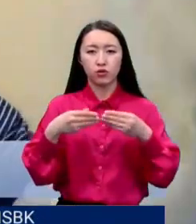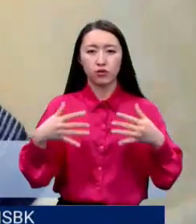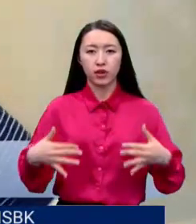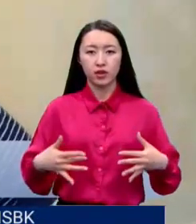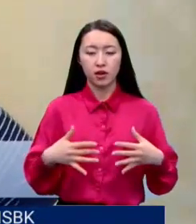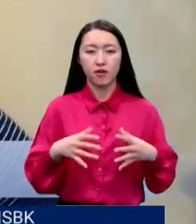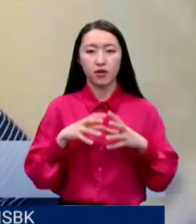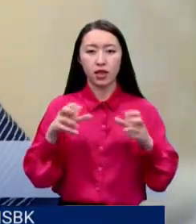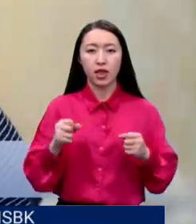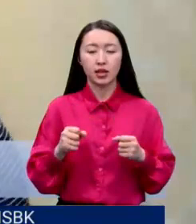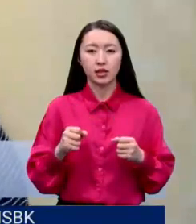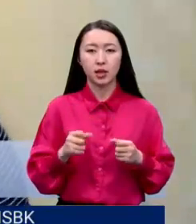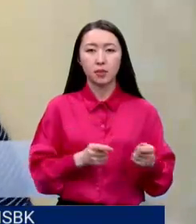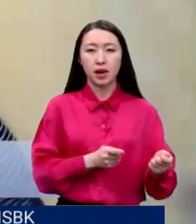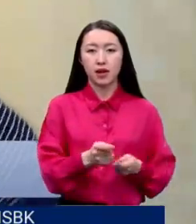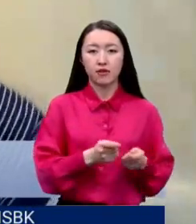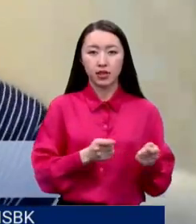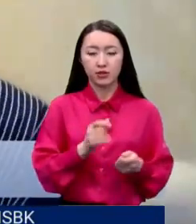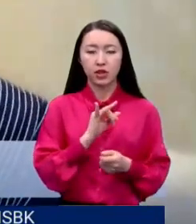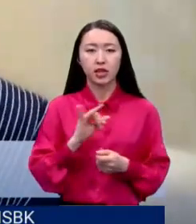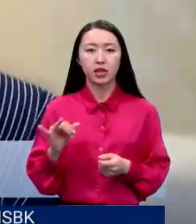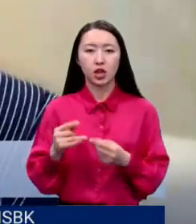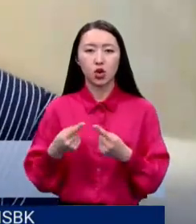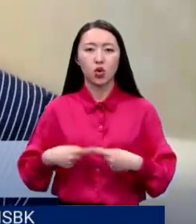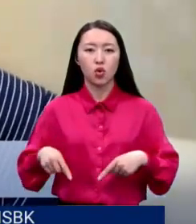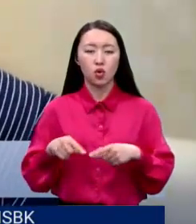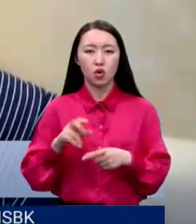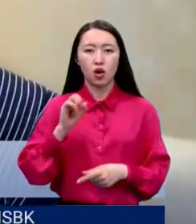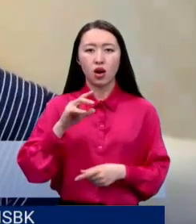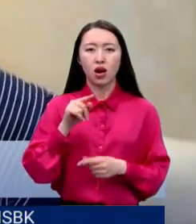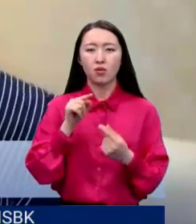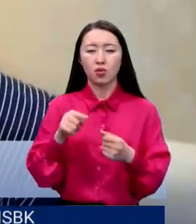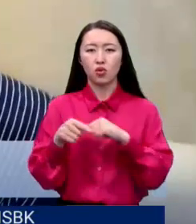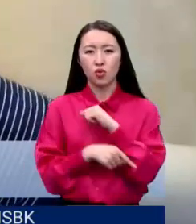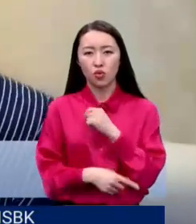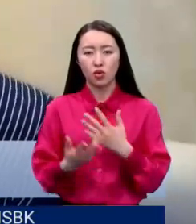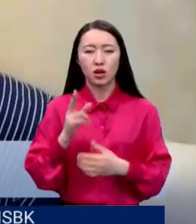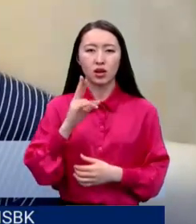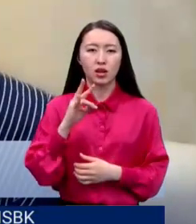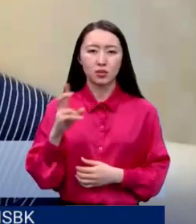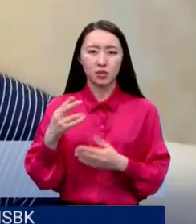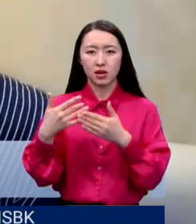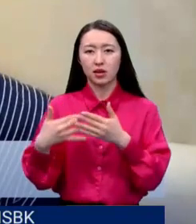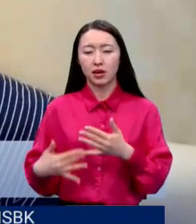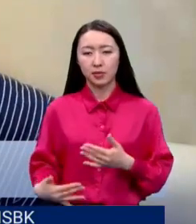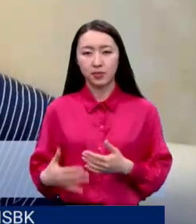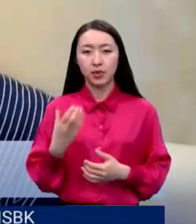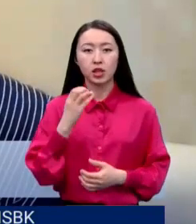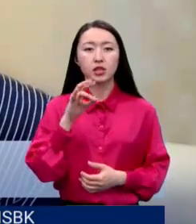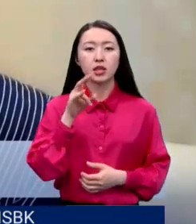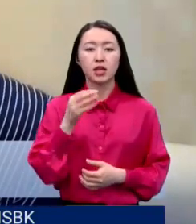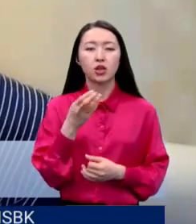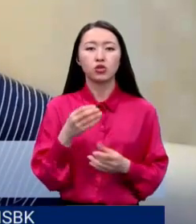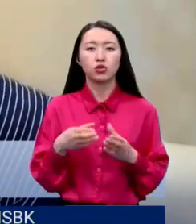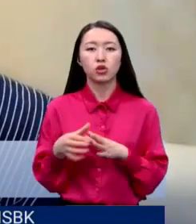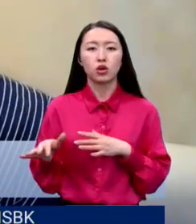власти. Правительства, кабинета министров и вот этих органов типа антикора, КНБ и прочих. Более того, сенаторы могут осуществлять